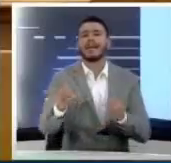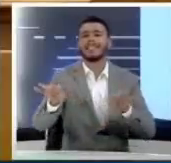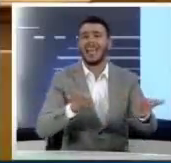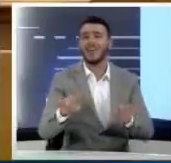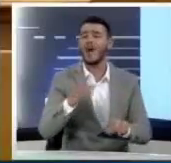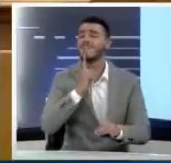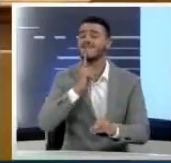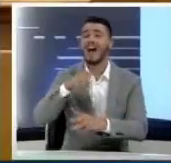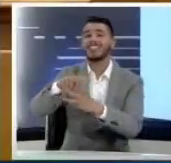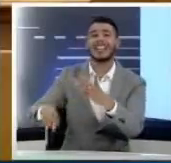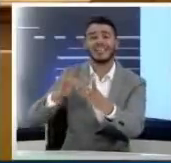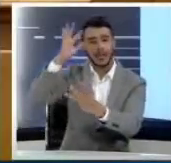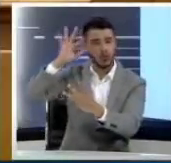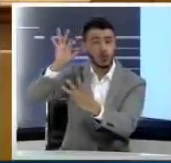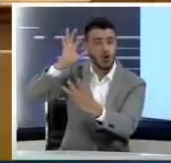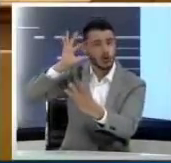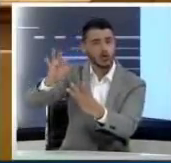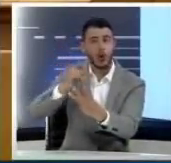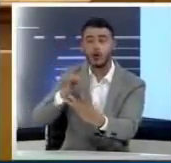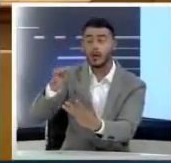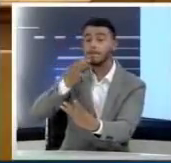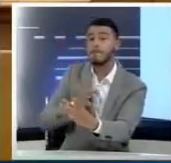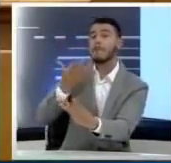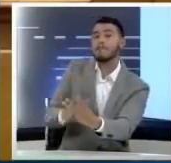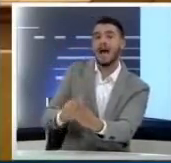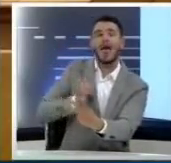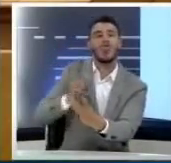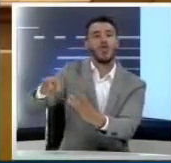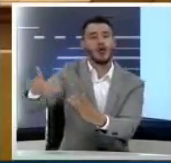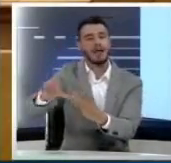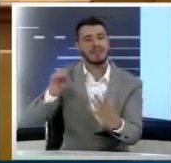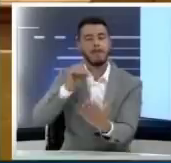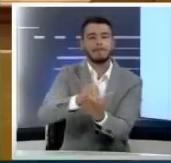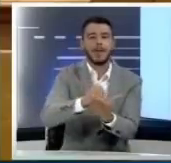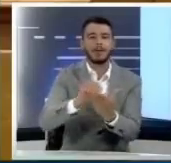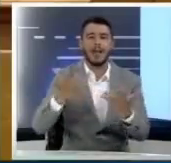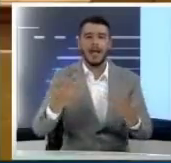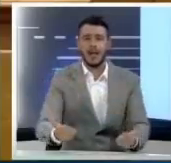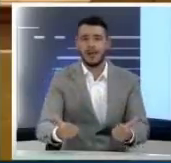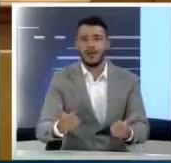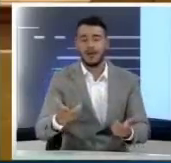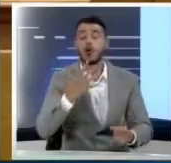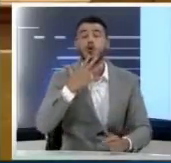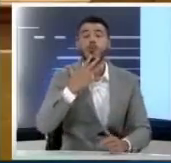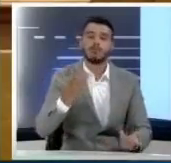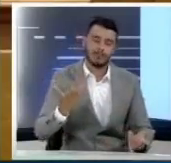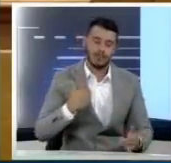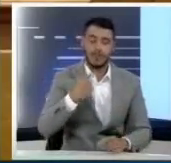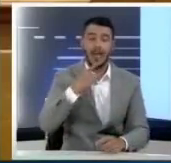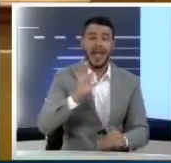αυτούς τους τρεις στόχους και λέει, επειδή λέμε ότι όποιος έχει πολλές προτεραιότητες δεν έχει καμία